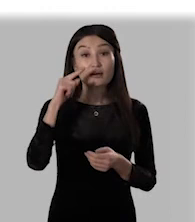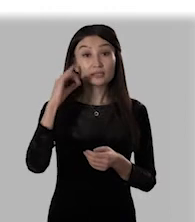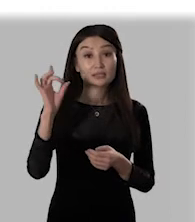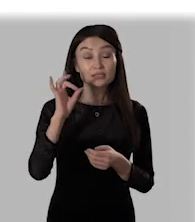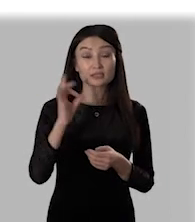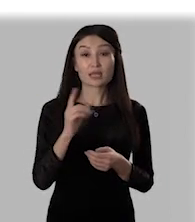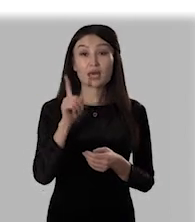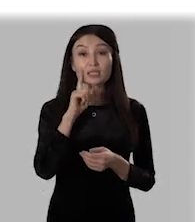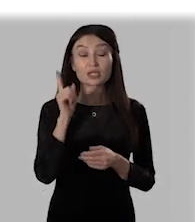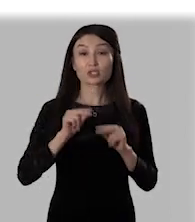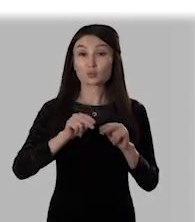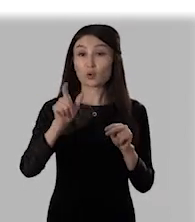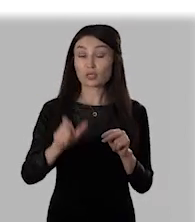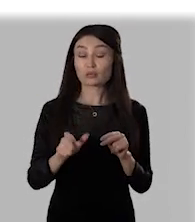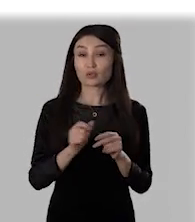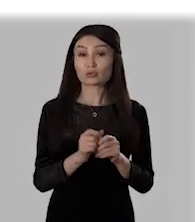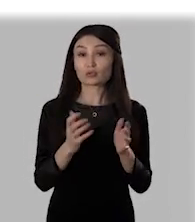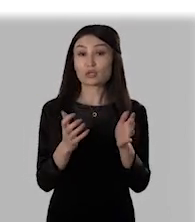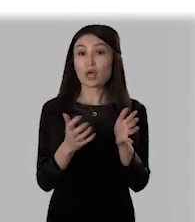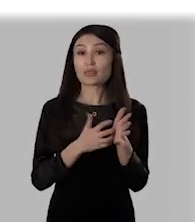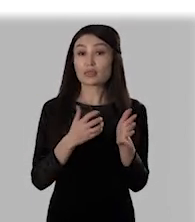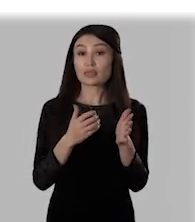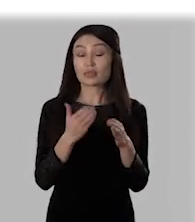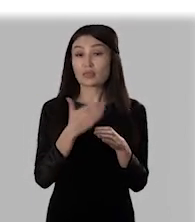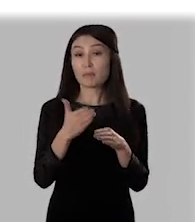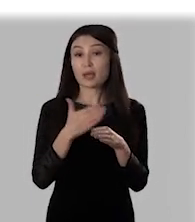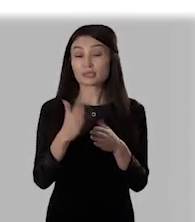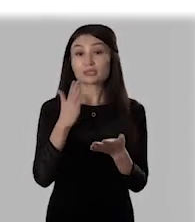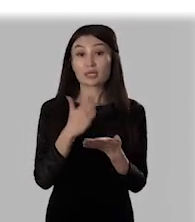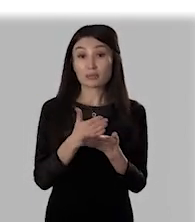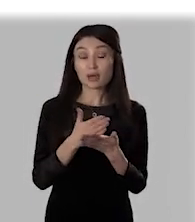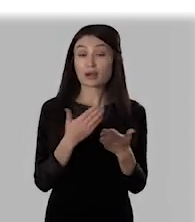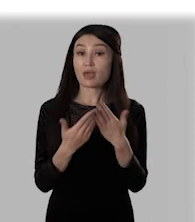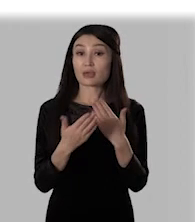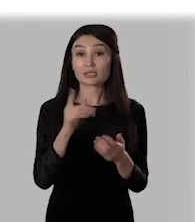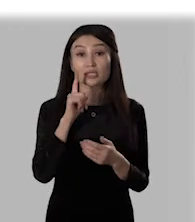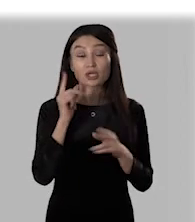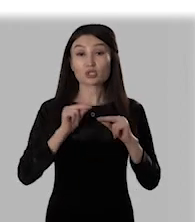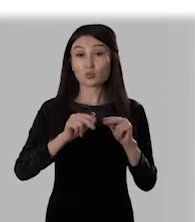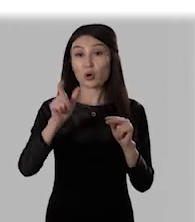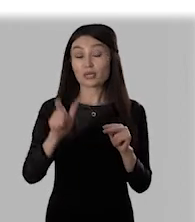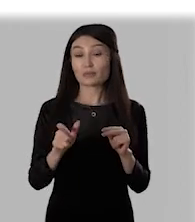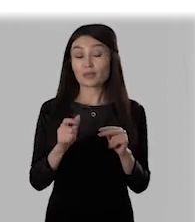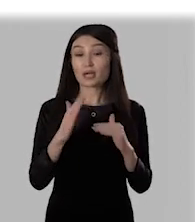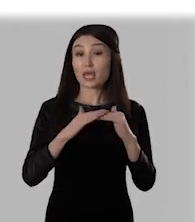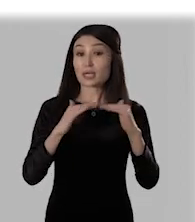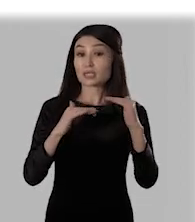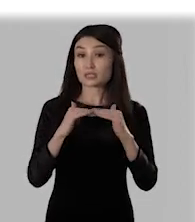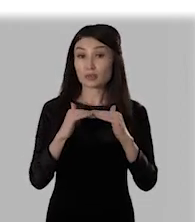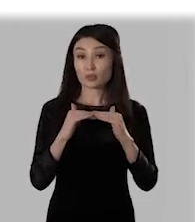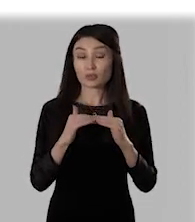Кыргызстанда жаш мугалимдер үчүн депозиттер бар. Эгер де жаш мугалимдер кесиби